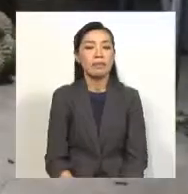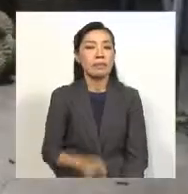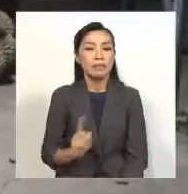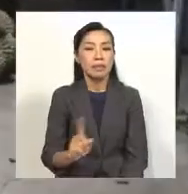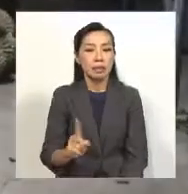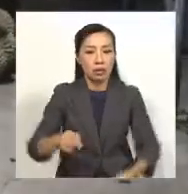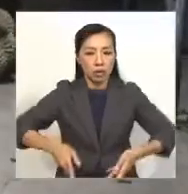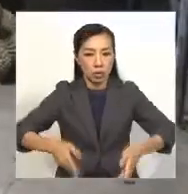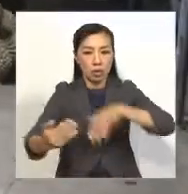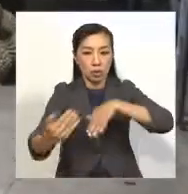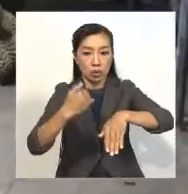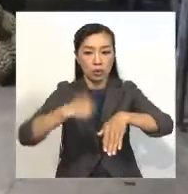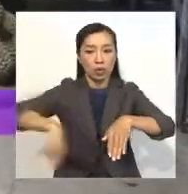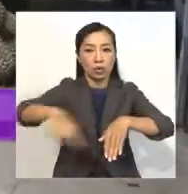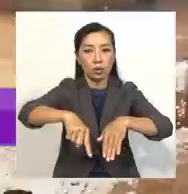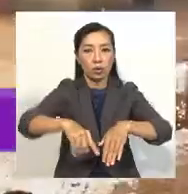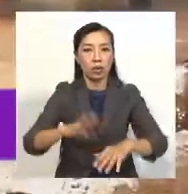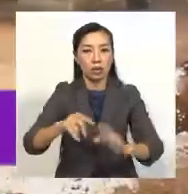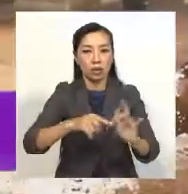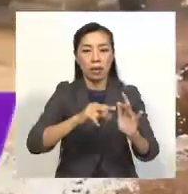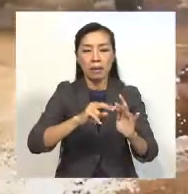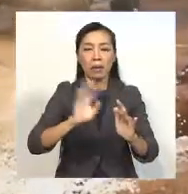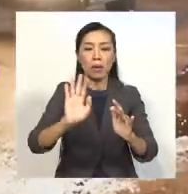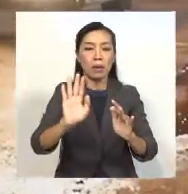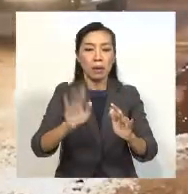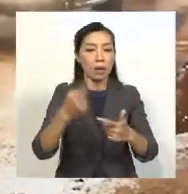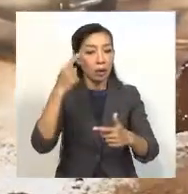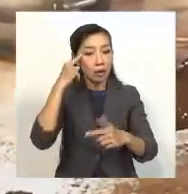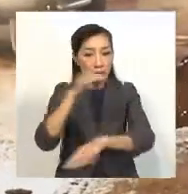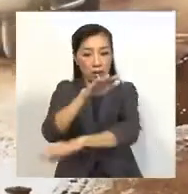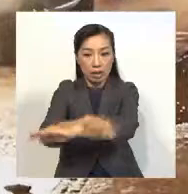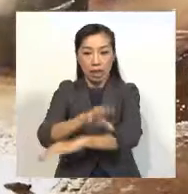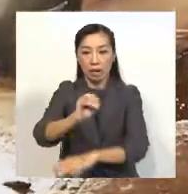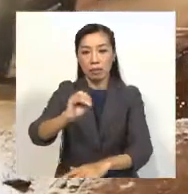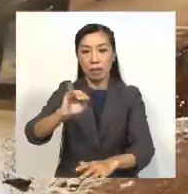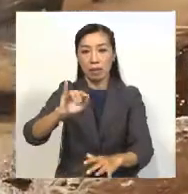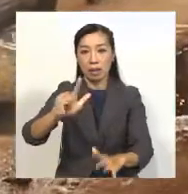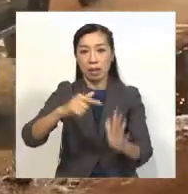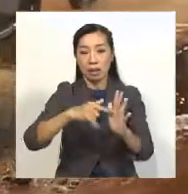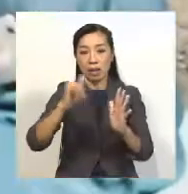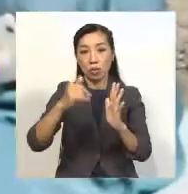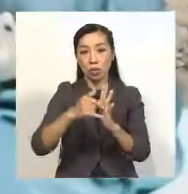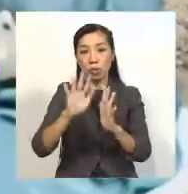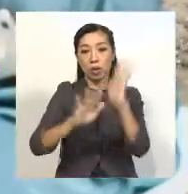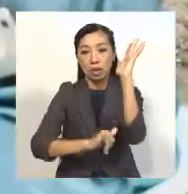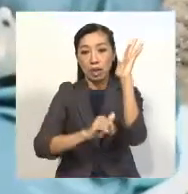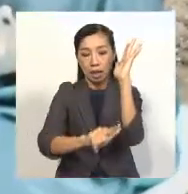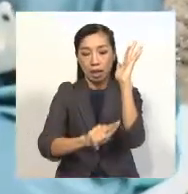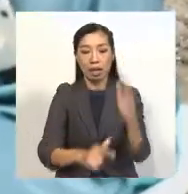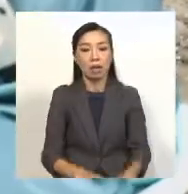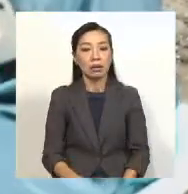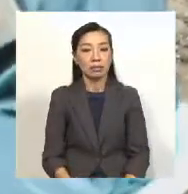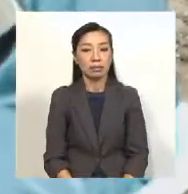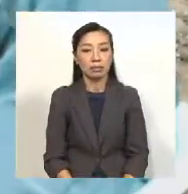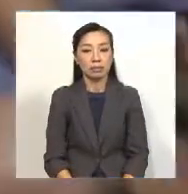ที่บริเวณริมถนนทางลัดบ้านพงยูไรแยกมาลายูบางกอกพื้นที่หมู่11ตำบลสเตงนอกอำเภอเมืองยะลานะคะ